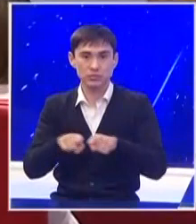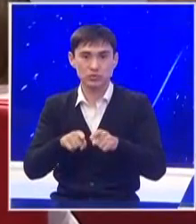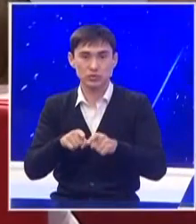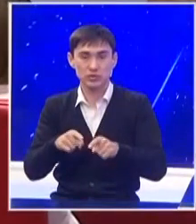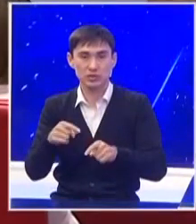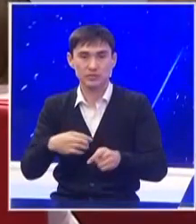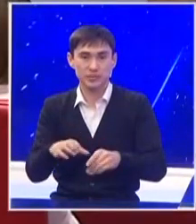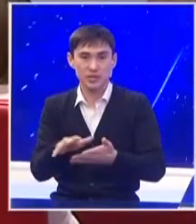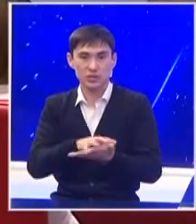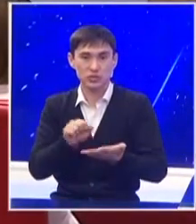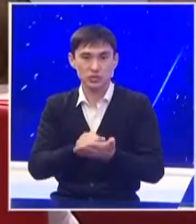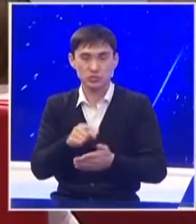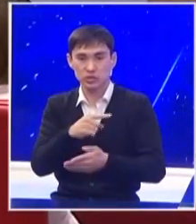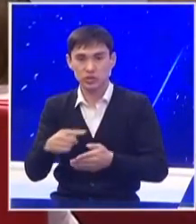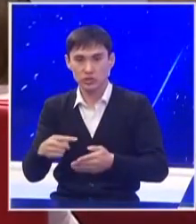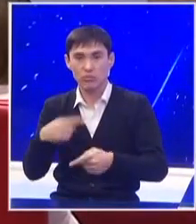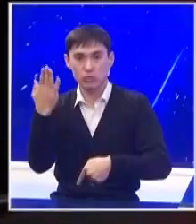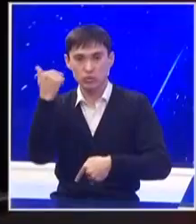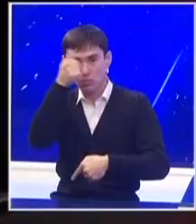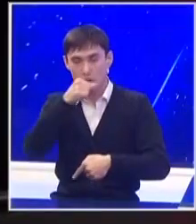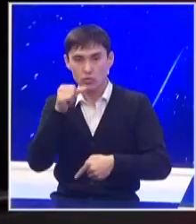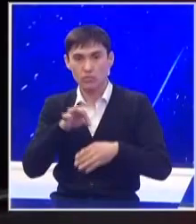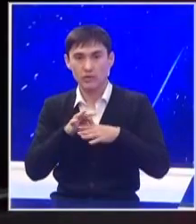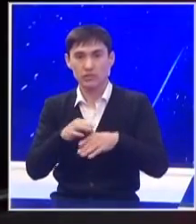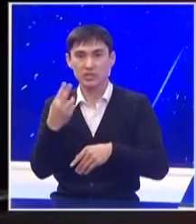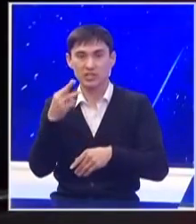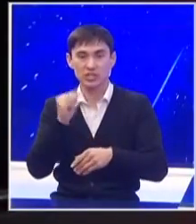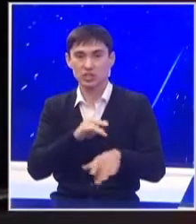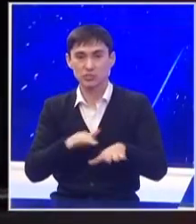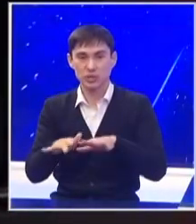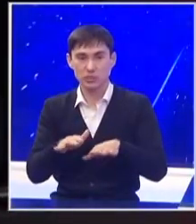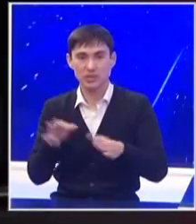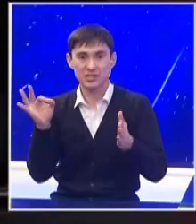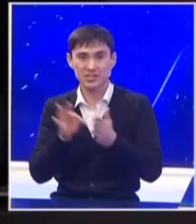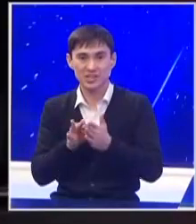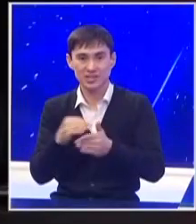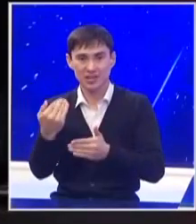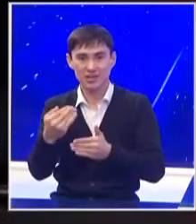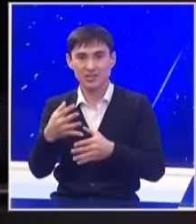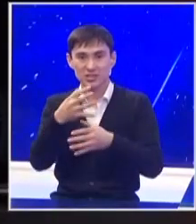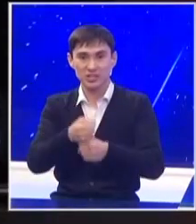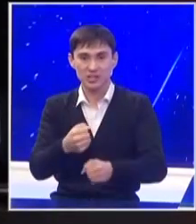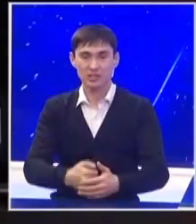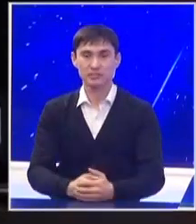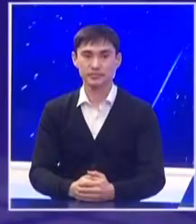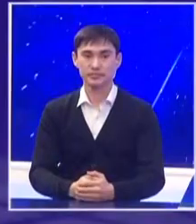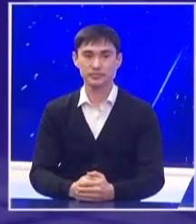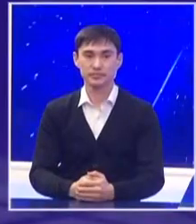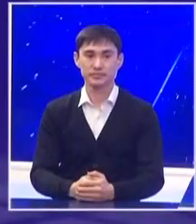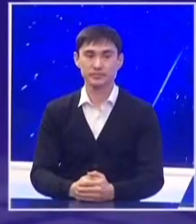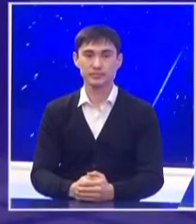деструктивными течениями. В прошлом году было проведено около 3000 мероприятий, нацеленных на их искоренение.